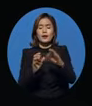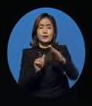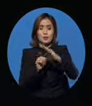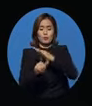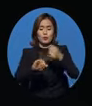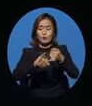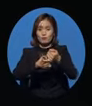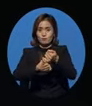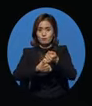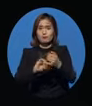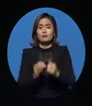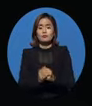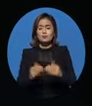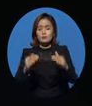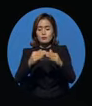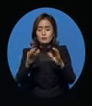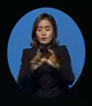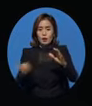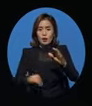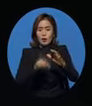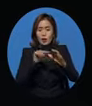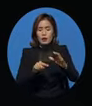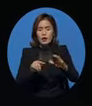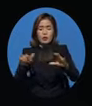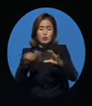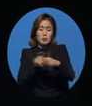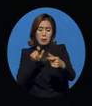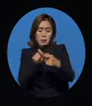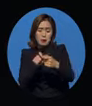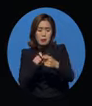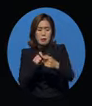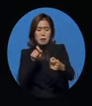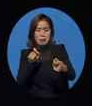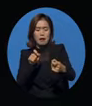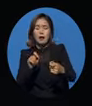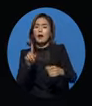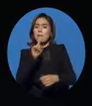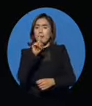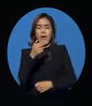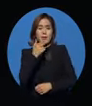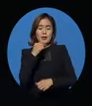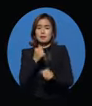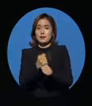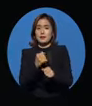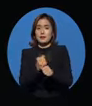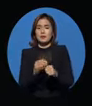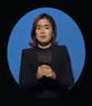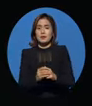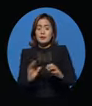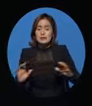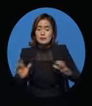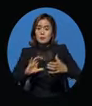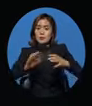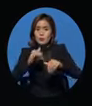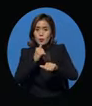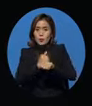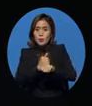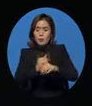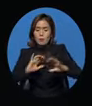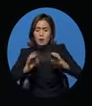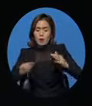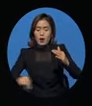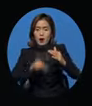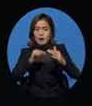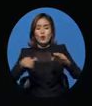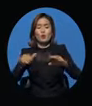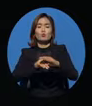되겠습니다 당내 친 문인이 비문이 하는 말 안 나오게 하겠습니다 집중 토론 끝장토론을 당해